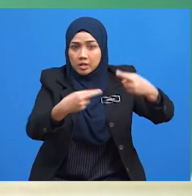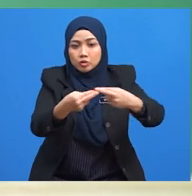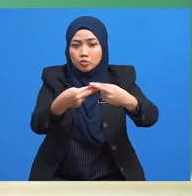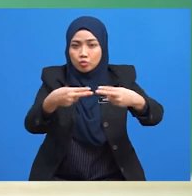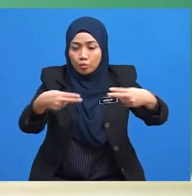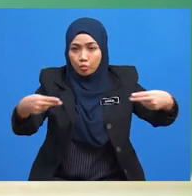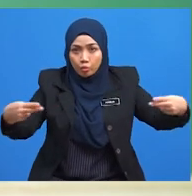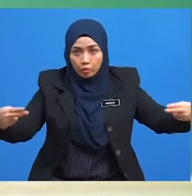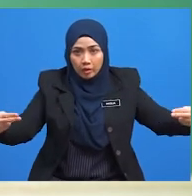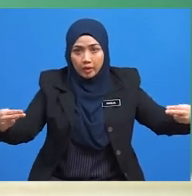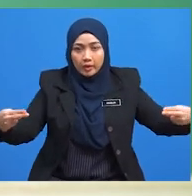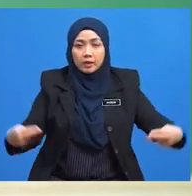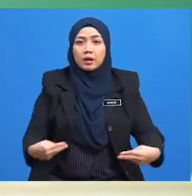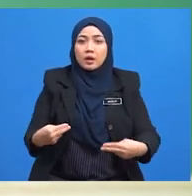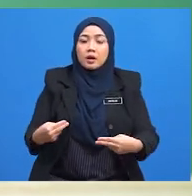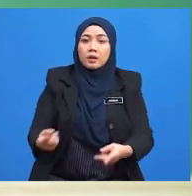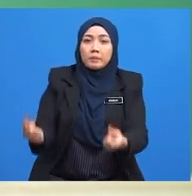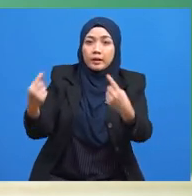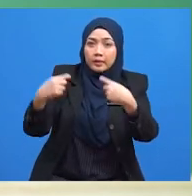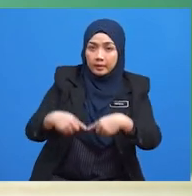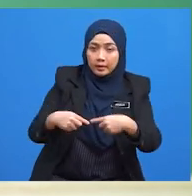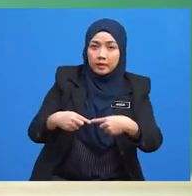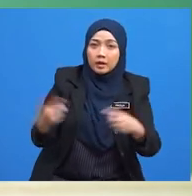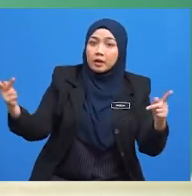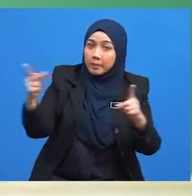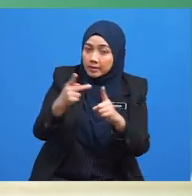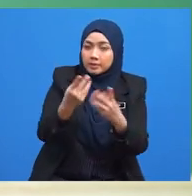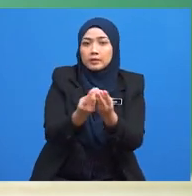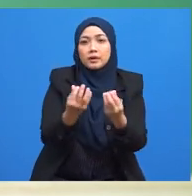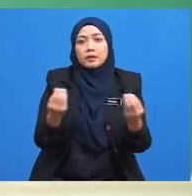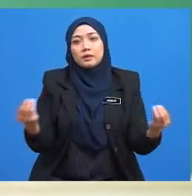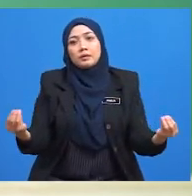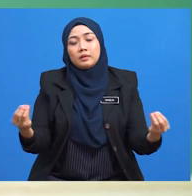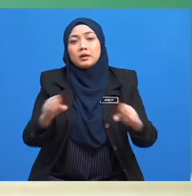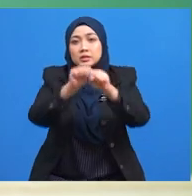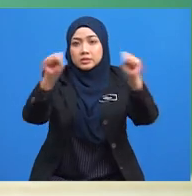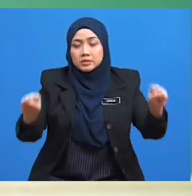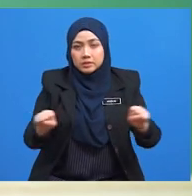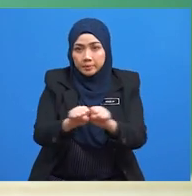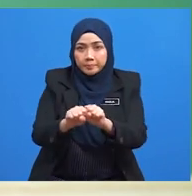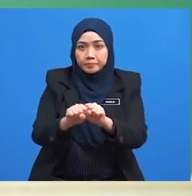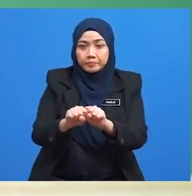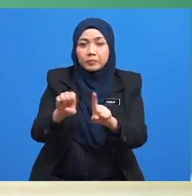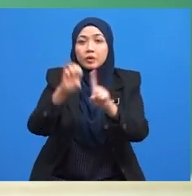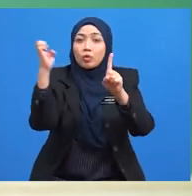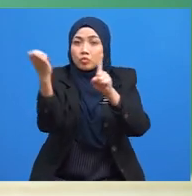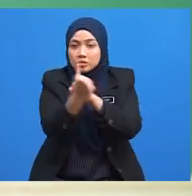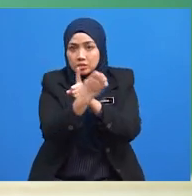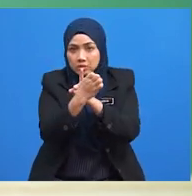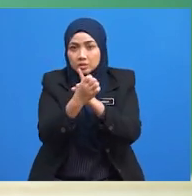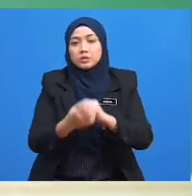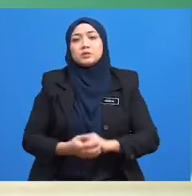akan kembali ke dalam tanah, iaitu sistem geomorfologi. Kandungan nutrien di dalam tanah